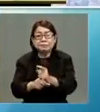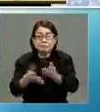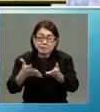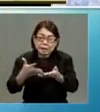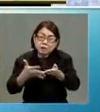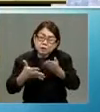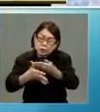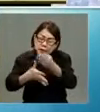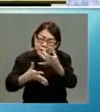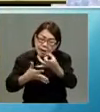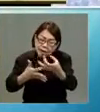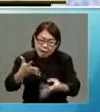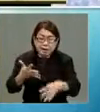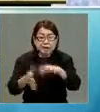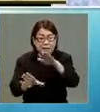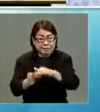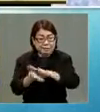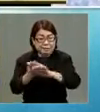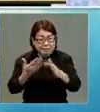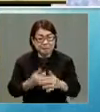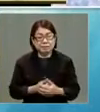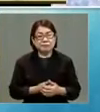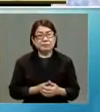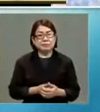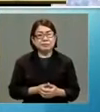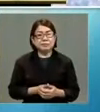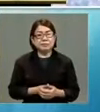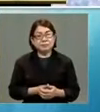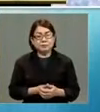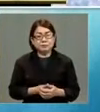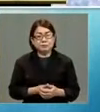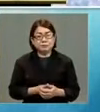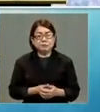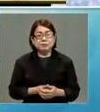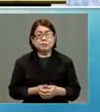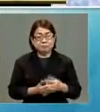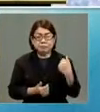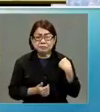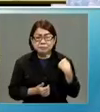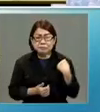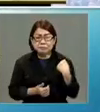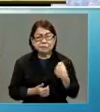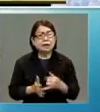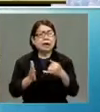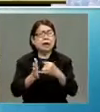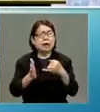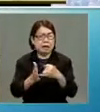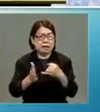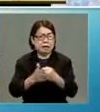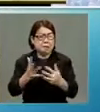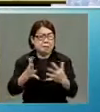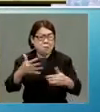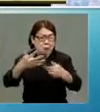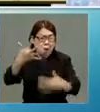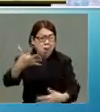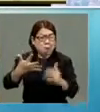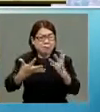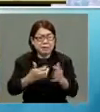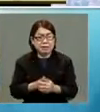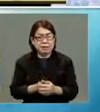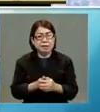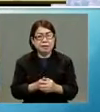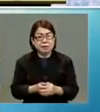ะครับที่เราคุยกันไปนะครับก็มีขั้นตอนอยู่ไม่กี่ขั้นตอนนะครับขั้นตอนสำคัญ